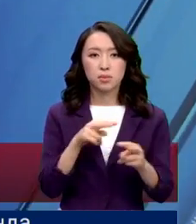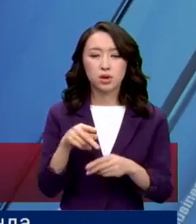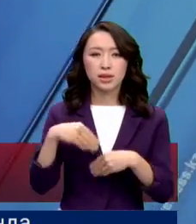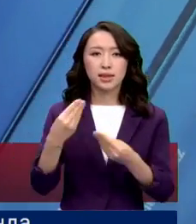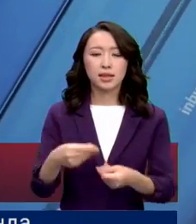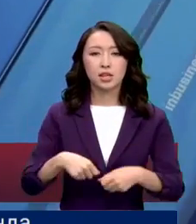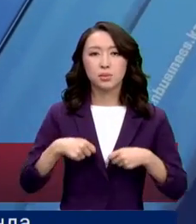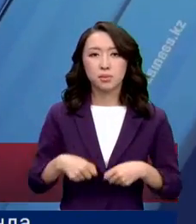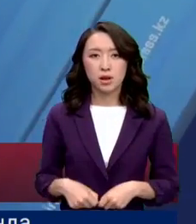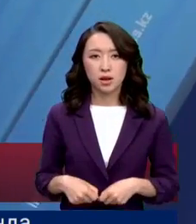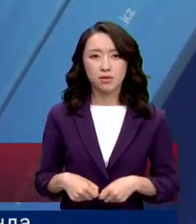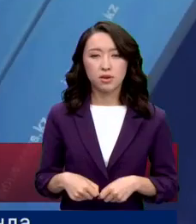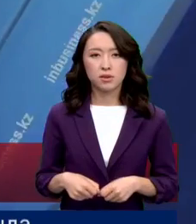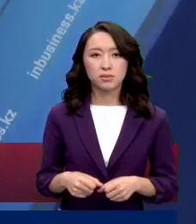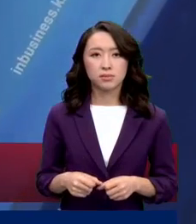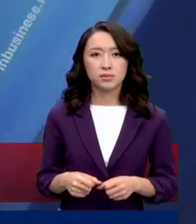правом